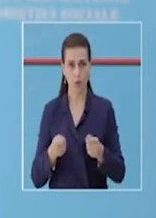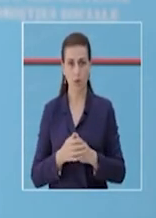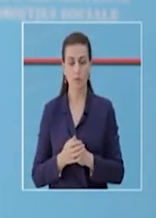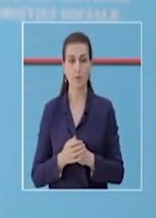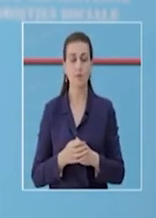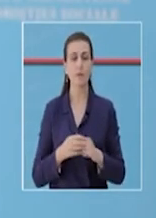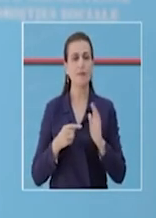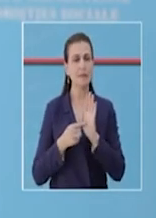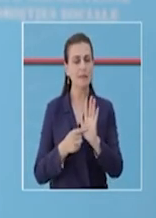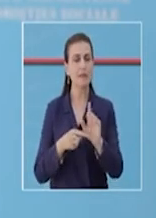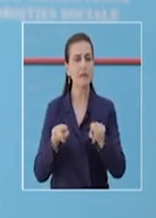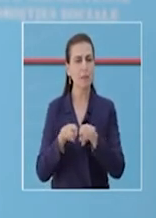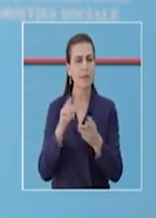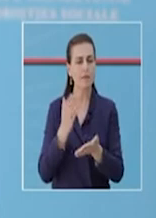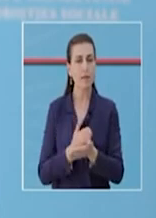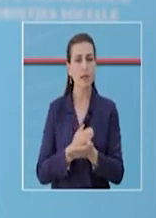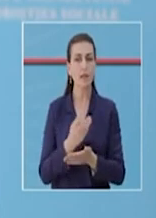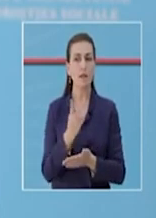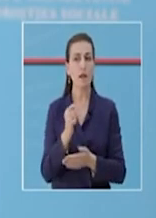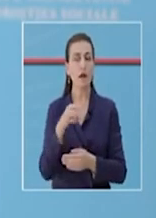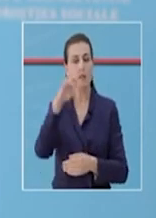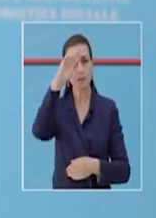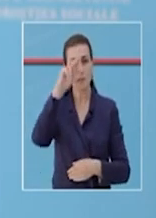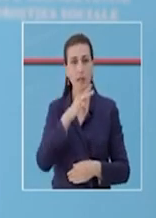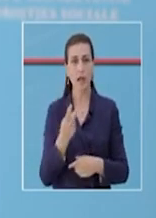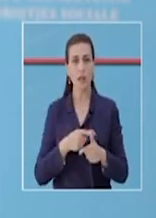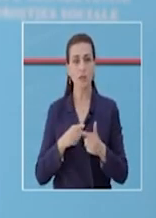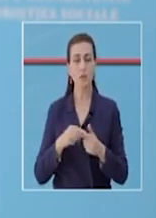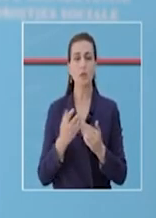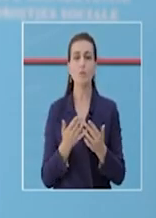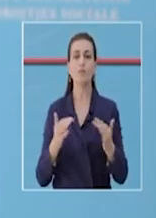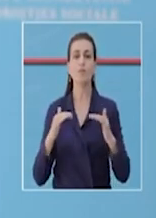Treguesi i vërtet, numri të shtruarve në spital vazhdon të mbetet në shifra të qëndrueshme.